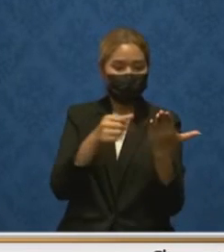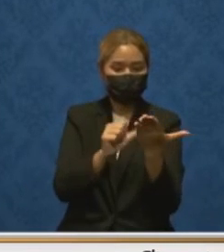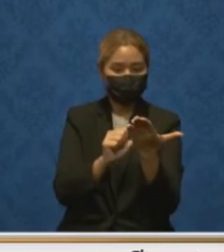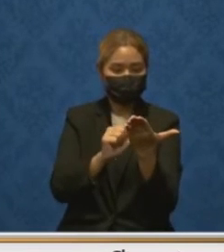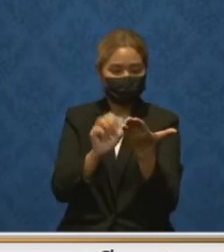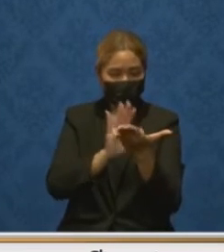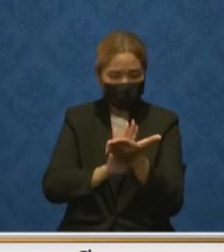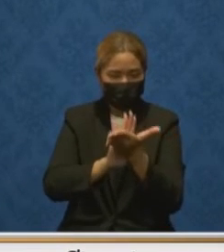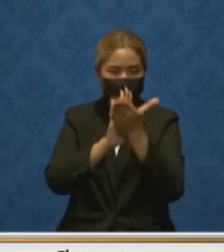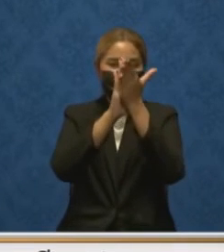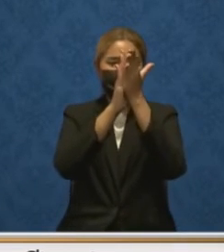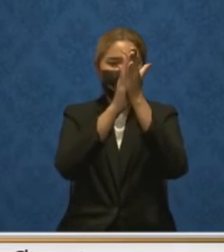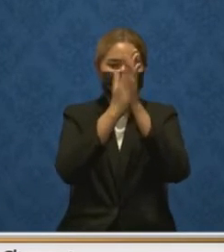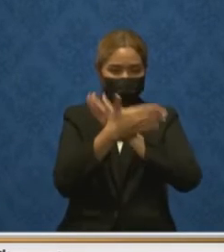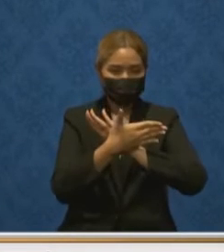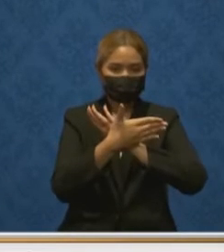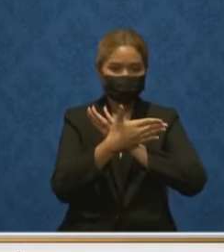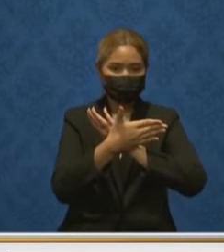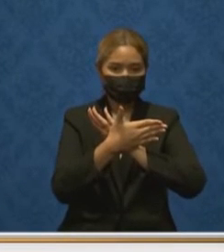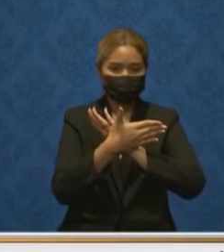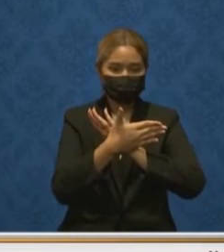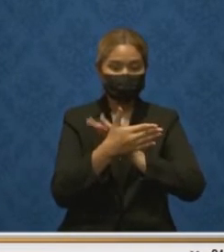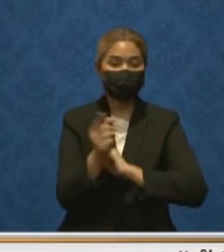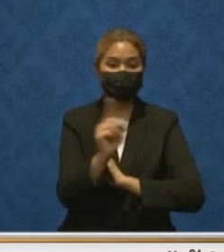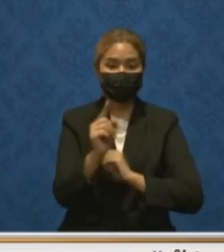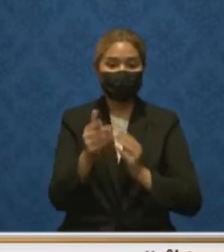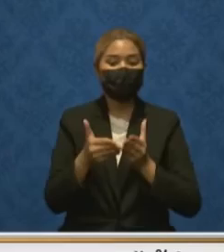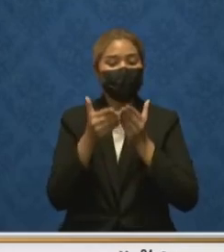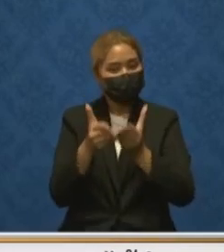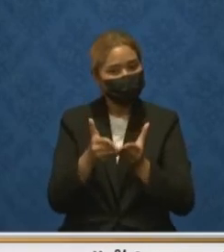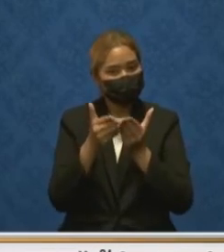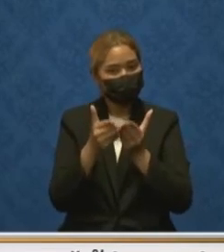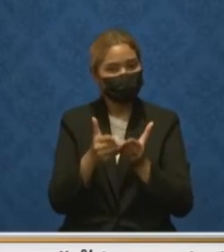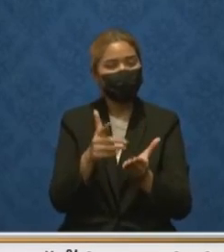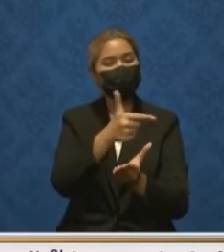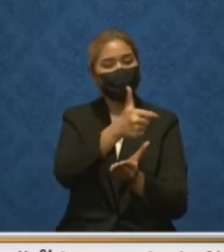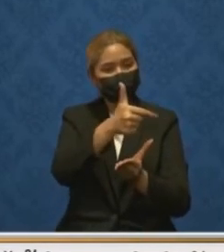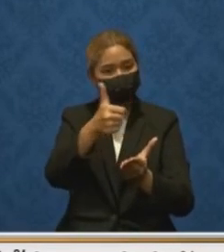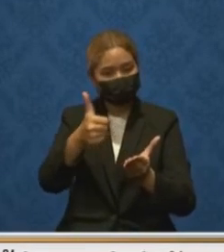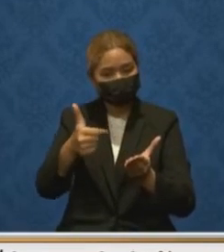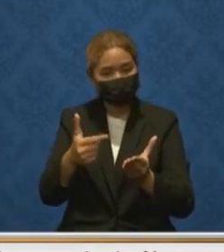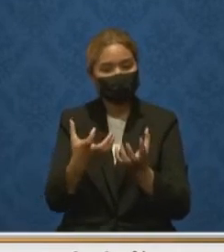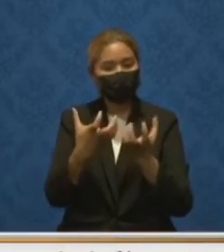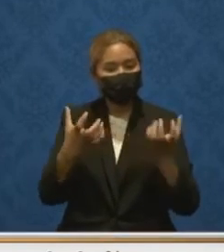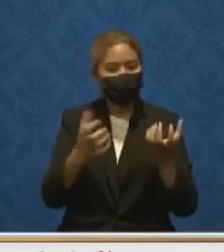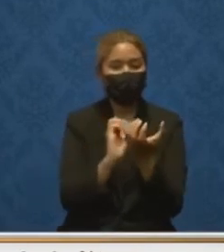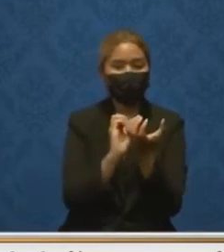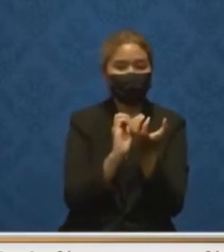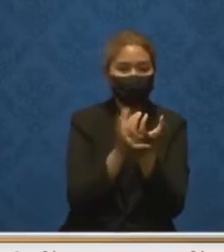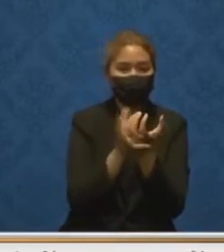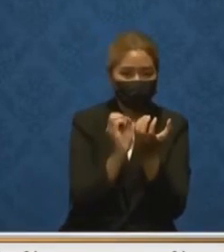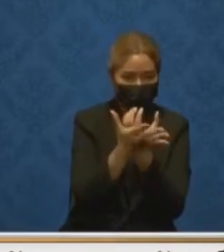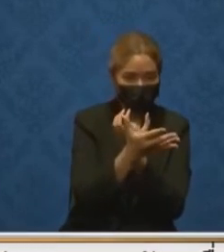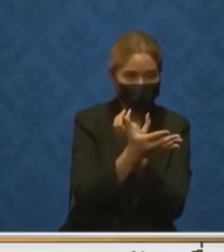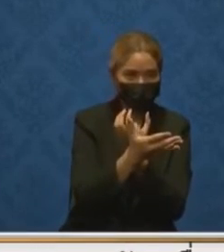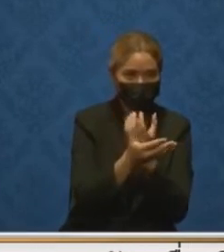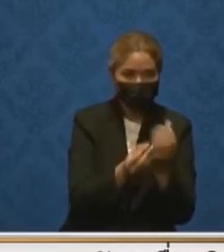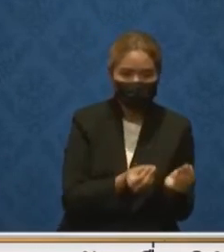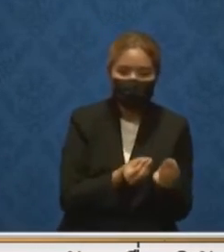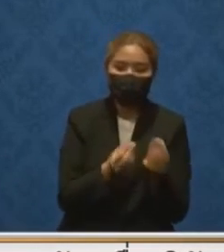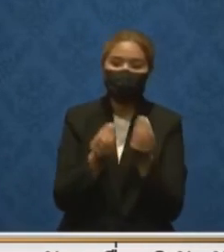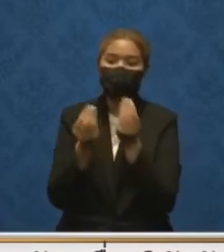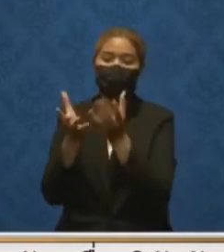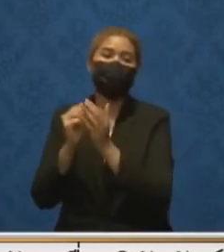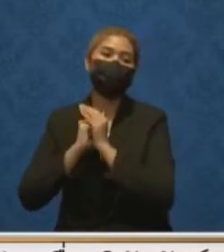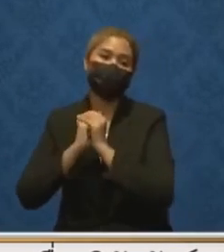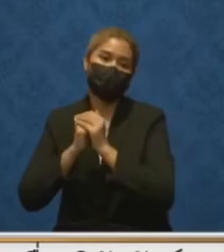ทางบกไปส่งออกทางเรือแทนแล้วก็ได้ผลดีมากครับปีนี้ผลไม้ส่งออกไทยไปจีนเกือบจะเรีกวาปัญห